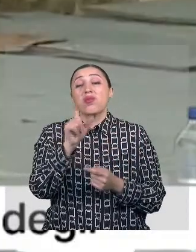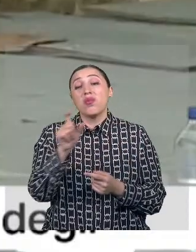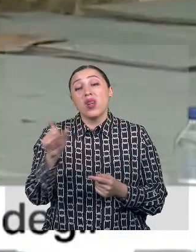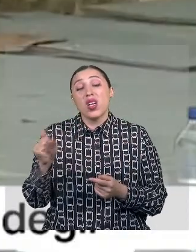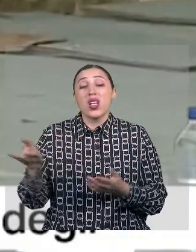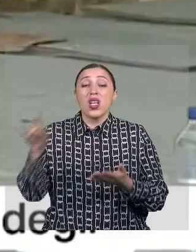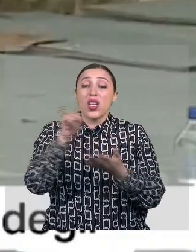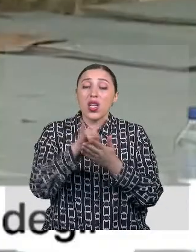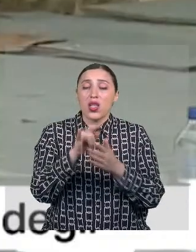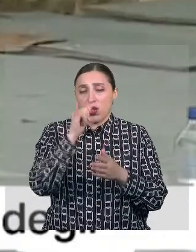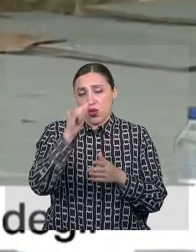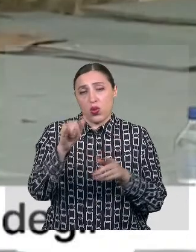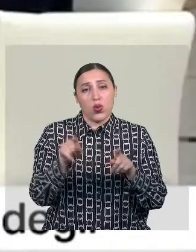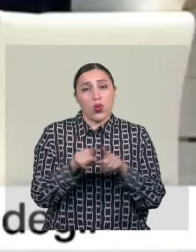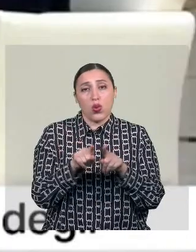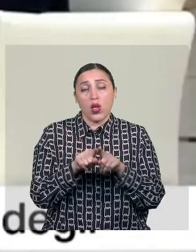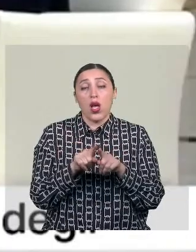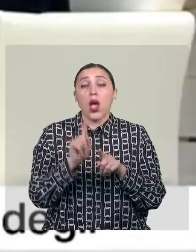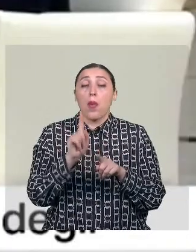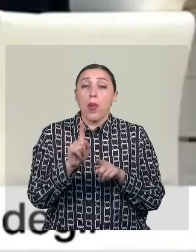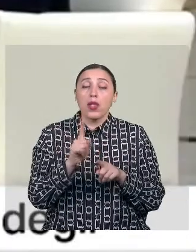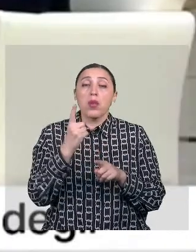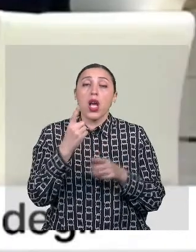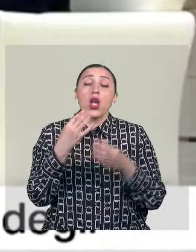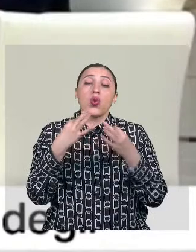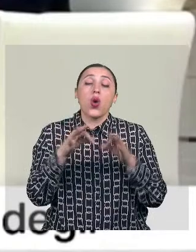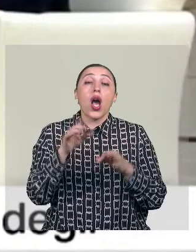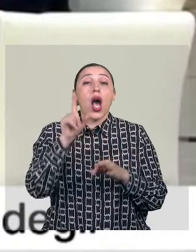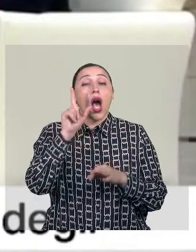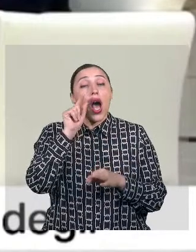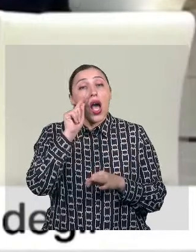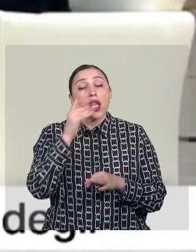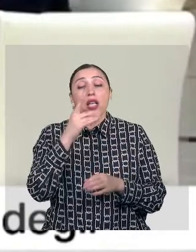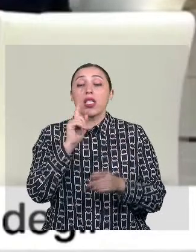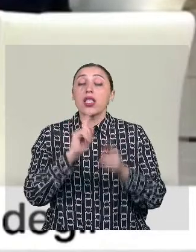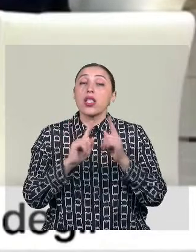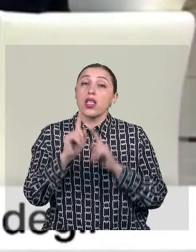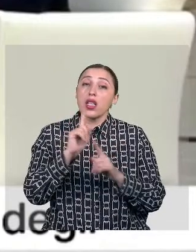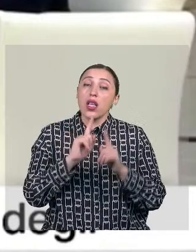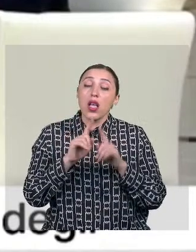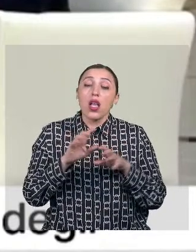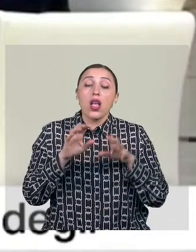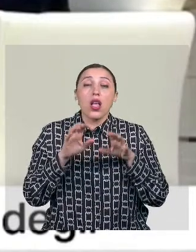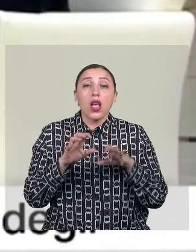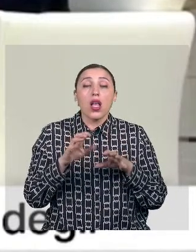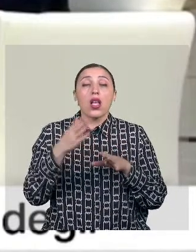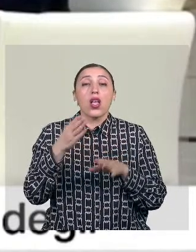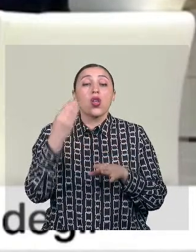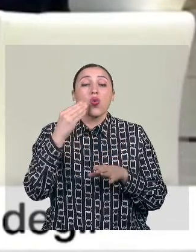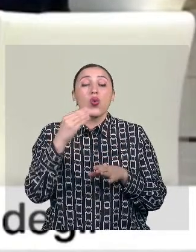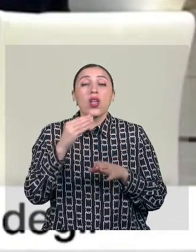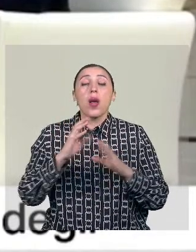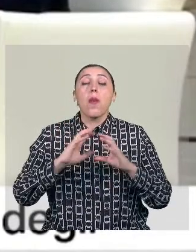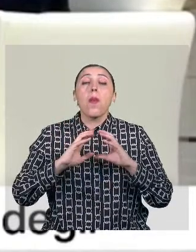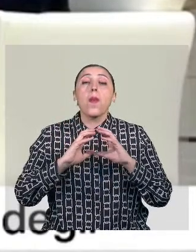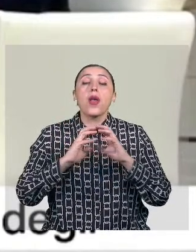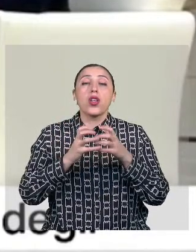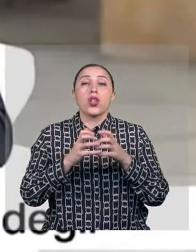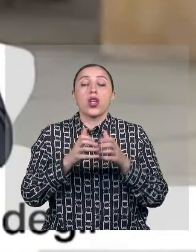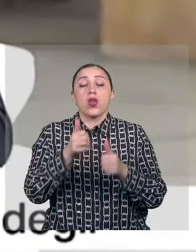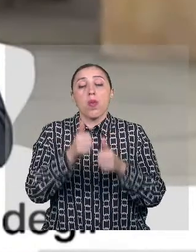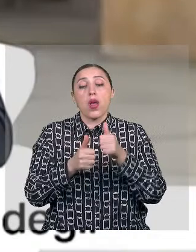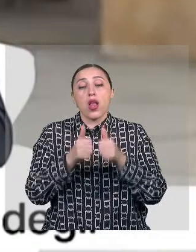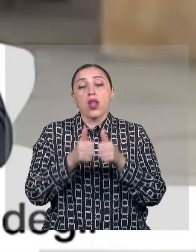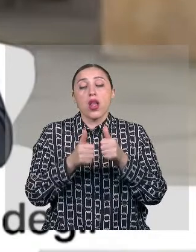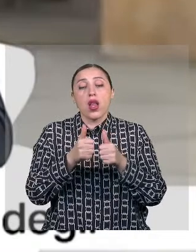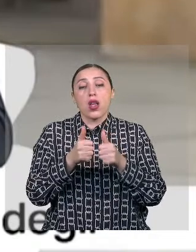թռիչքներին։ Բացառության կարգով մենք թույլատրել ենք Հայաստանի խորհրդարանի նախագահի այցը Թուրքիայում միջազգային միջոցառմանը